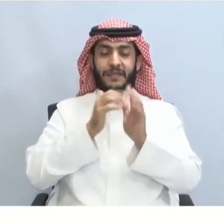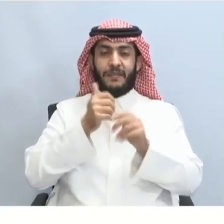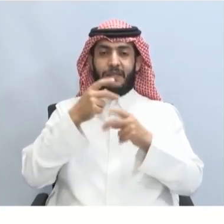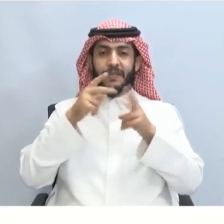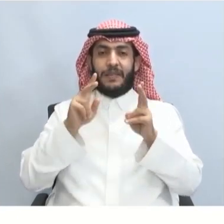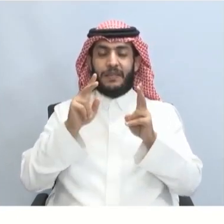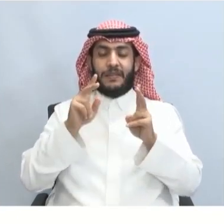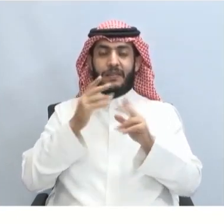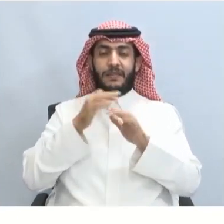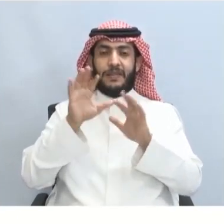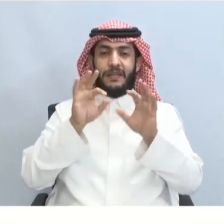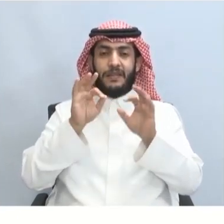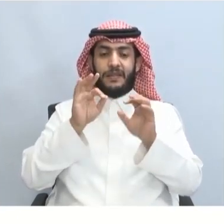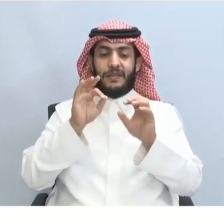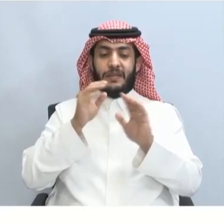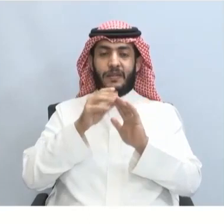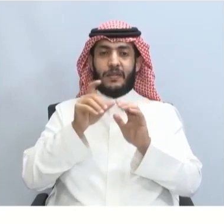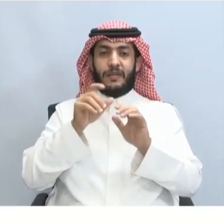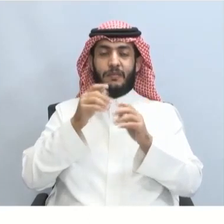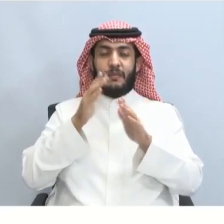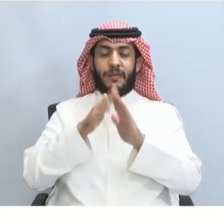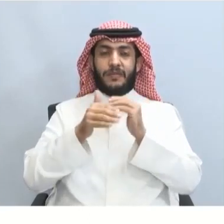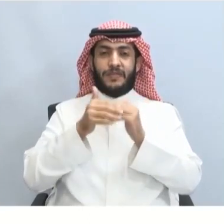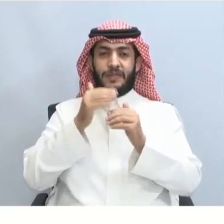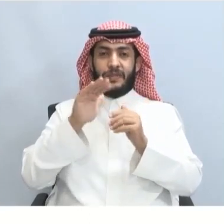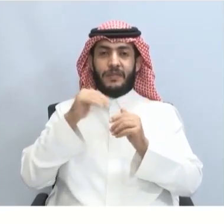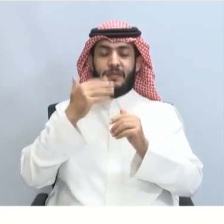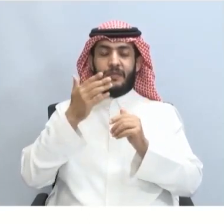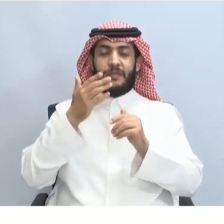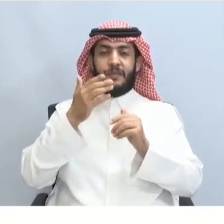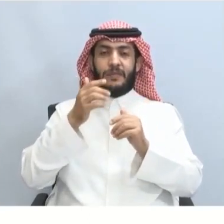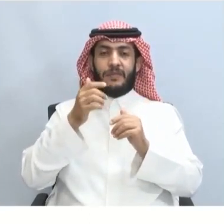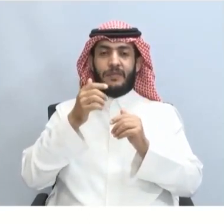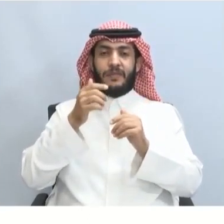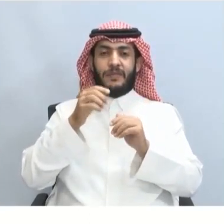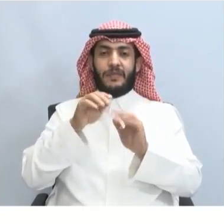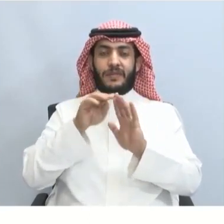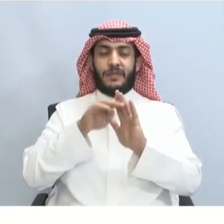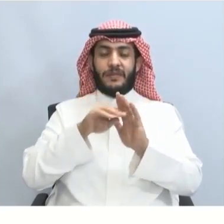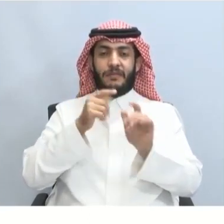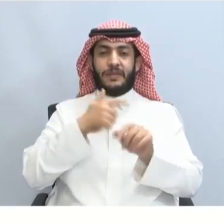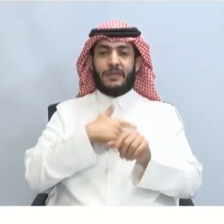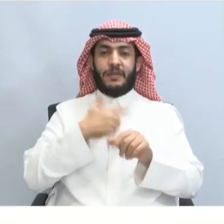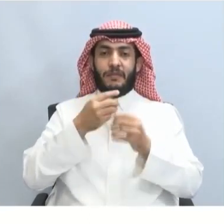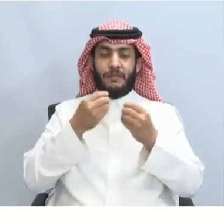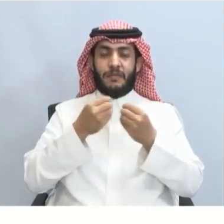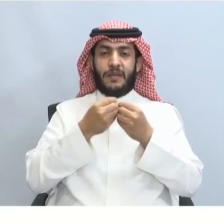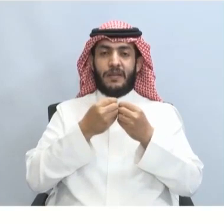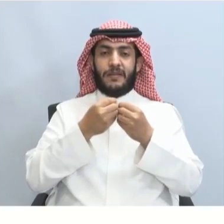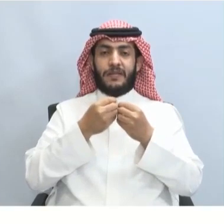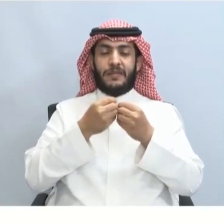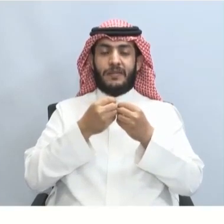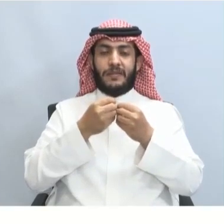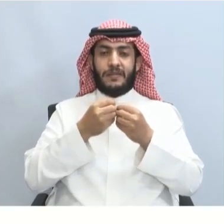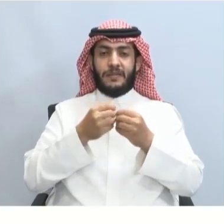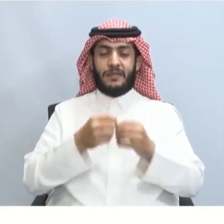فتحه اختار نيو فايل ملف جديد ثم اكتب اسم الاسم بالامتداد دت اش ت